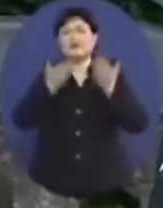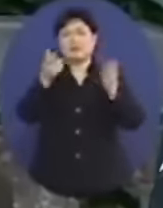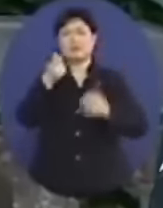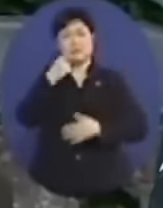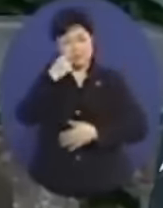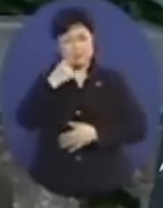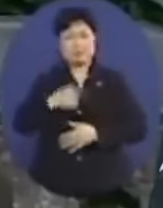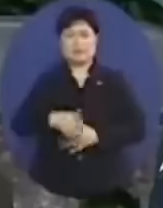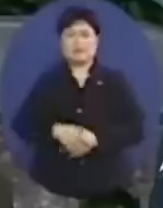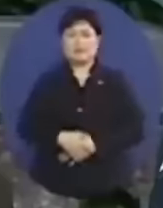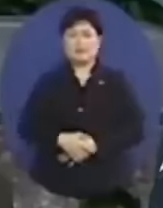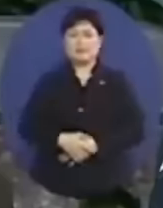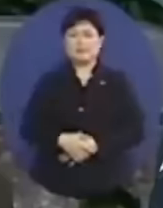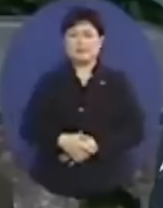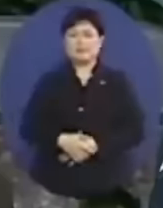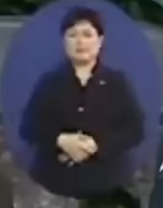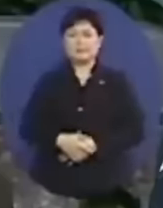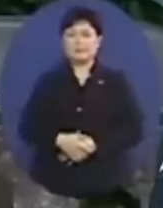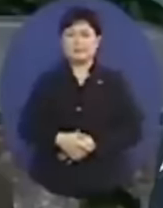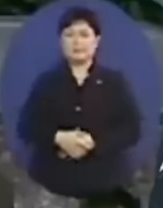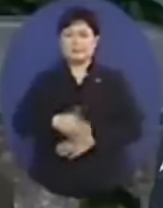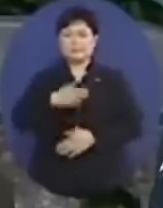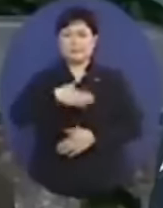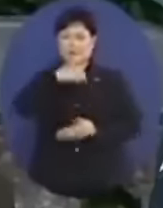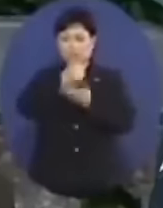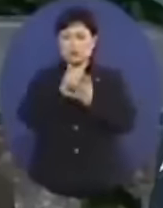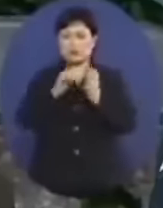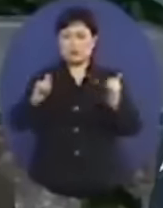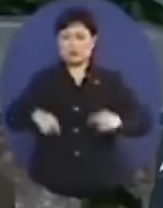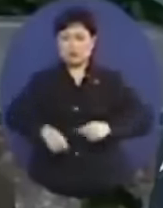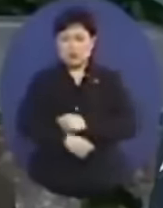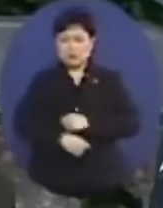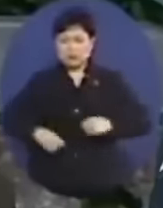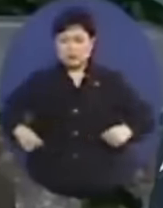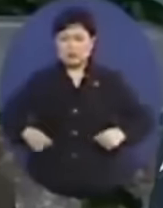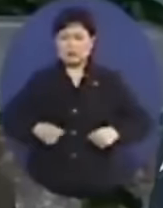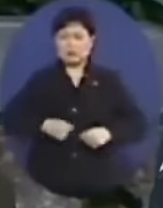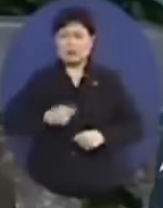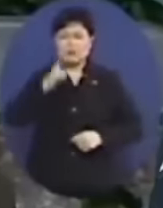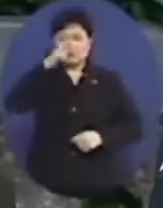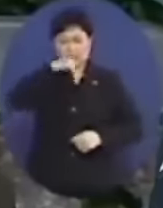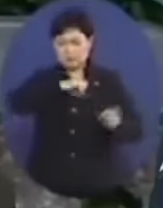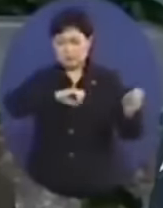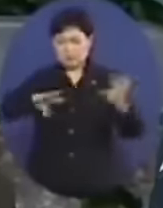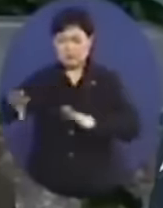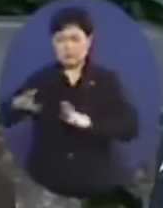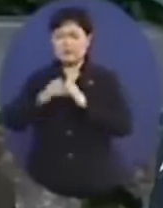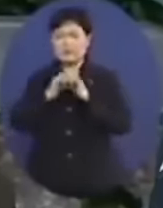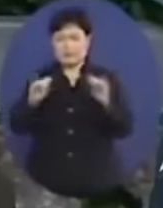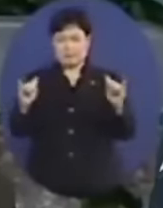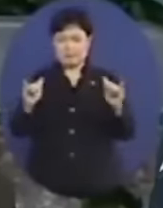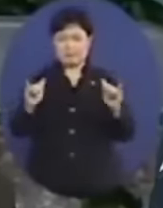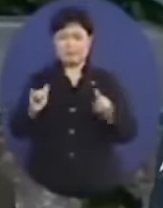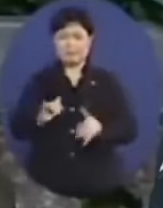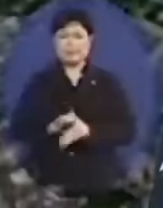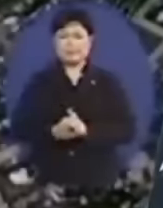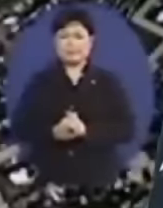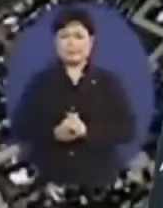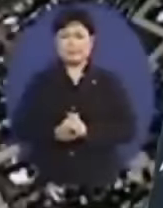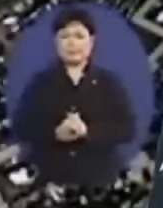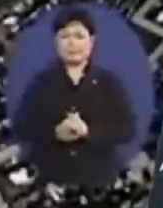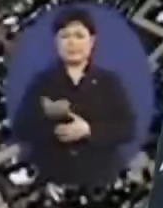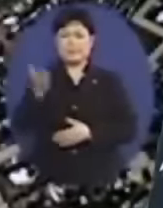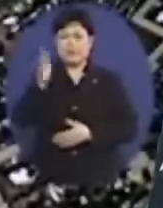아멘 나는 죄를 짓고 불의하고 추악하고 버림을 받아야 마땅한 인간인 것입니다